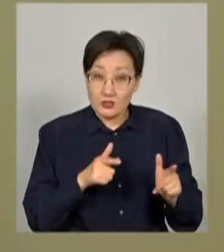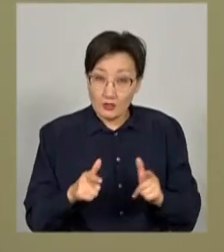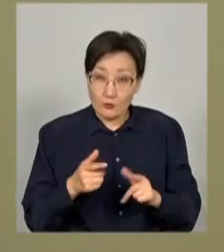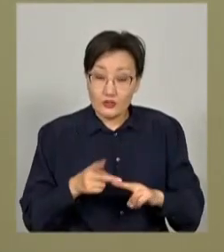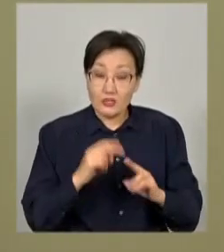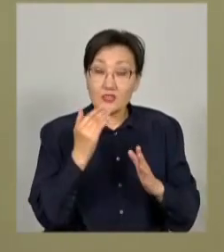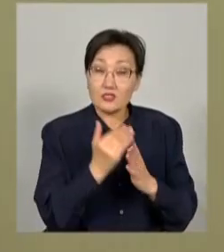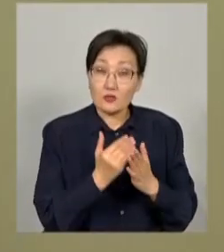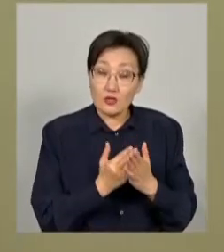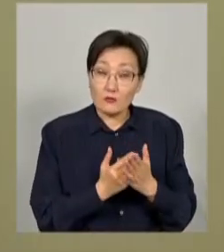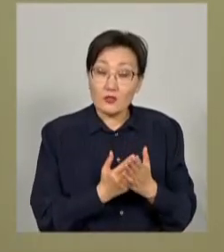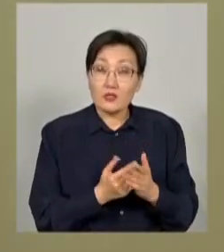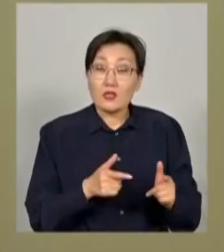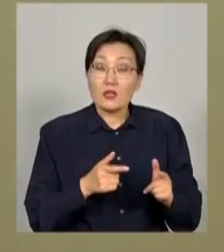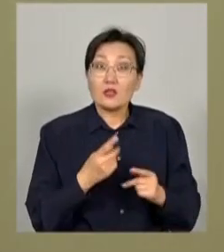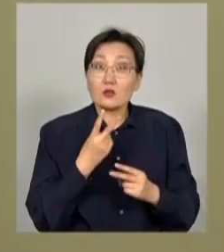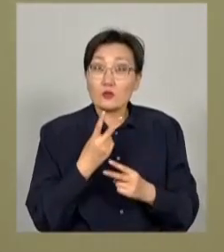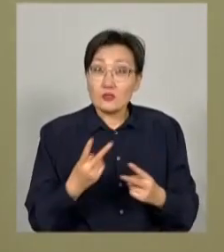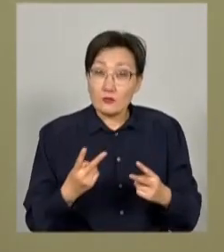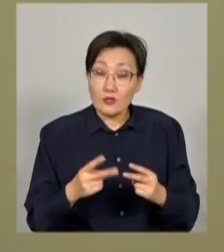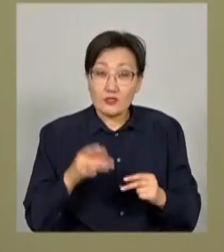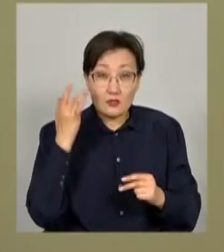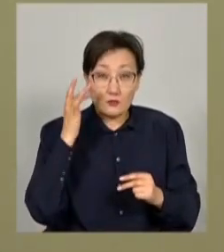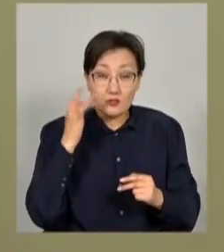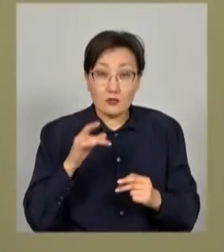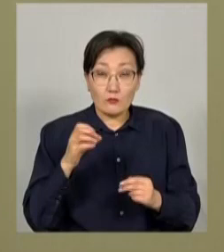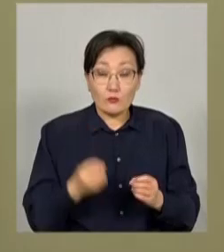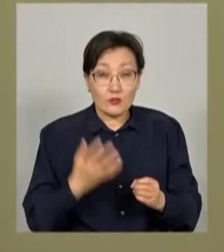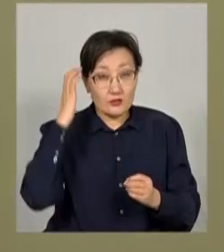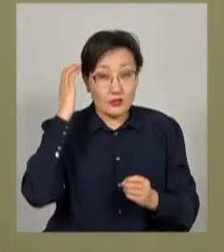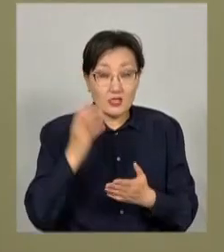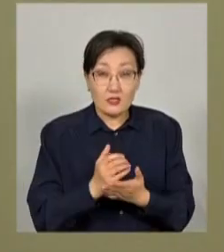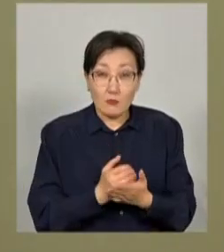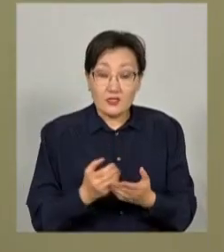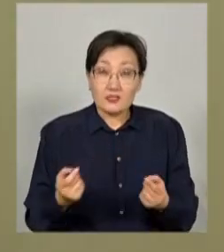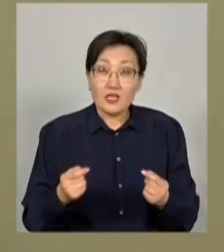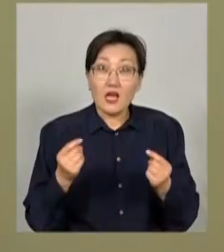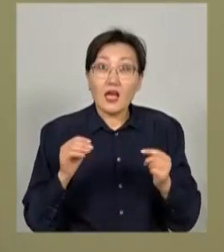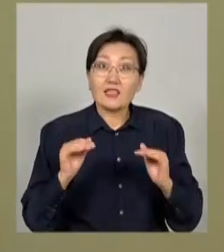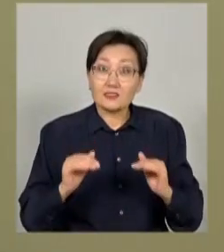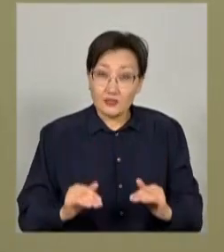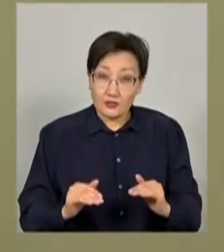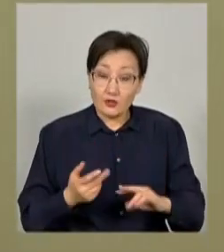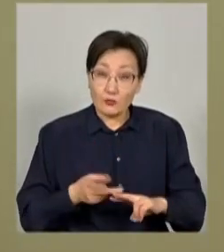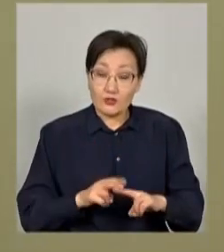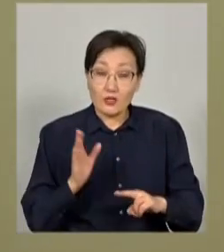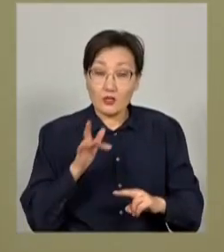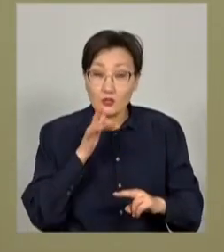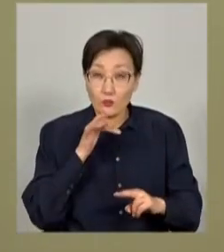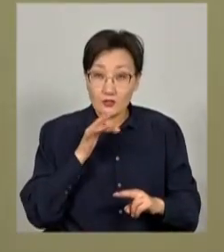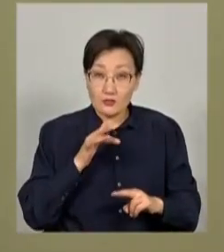Осы статистиканың шығуына қарайтын болсақ, Америкада мұнай запасы азайып кеткен белгілі дәрежеде. Бұл да алдағы